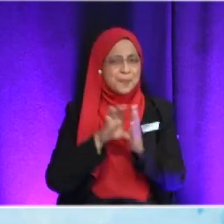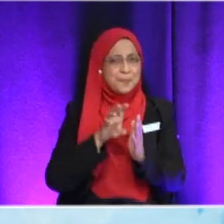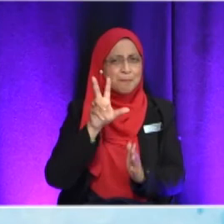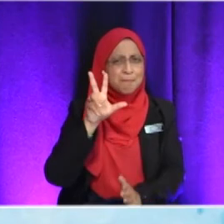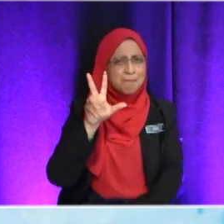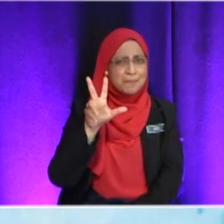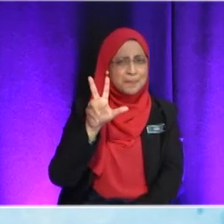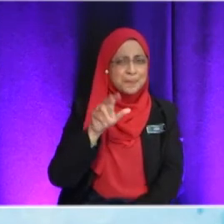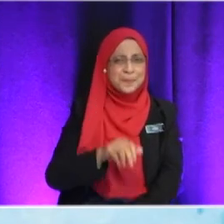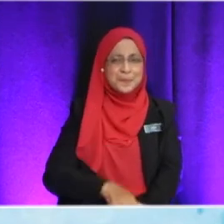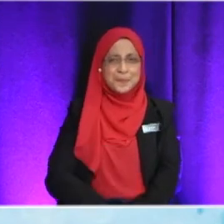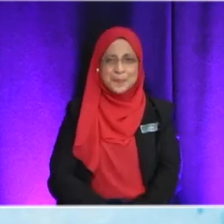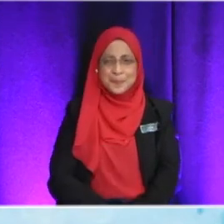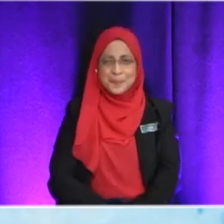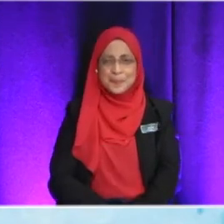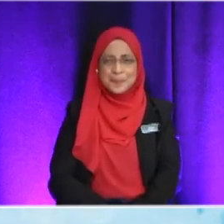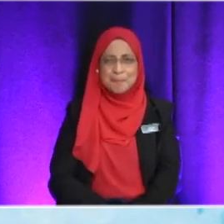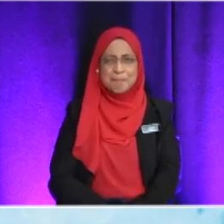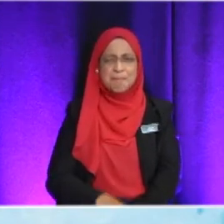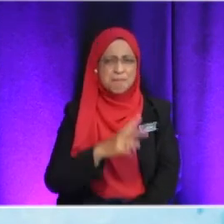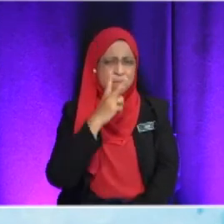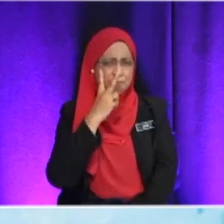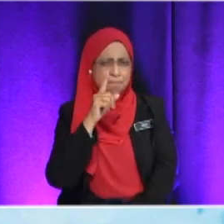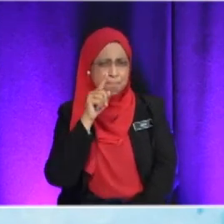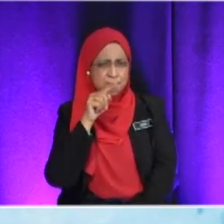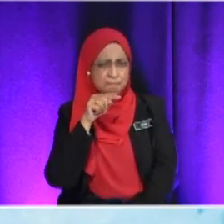melihat kepada Fisikanya